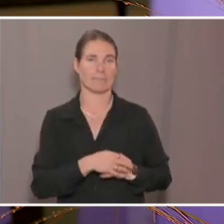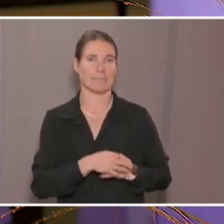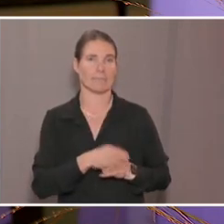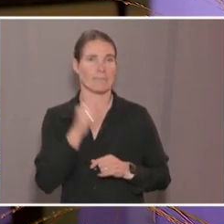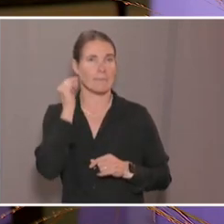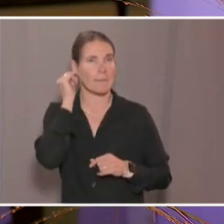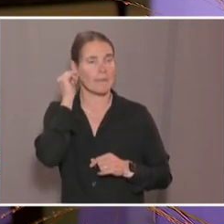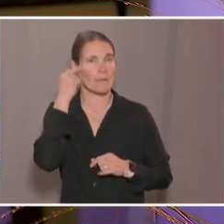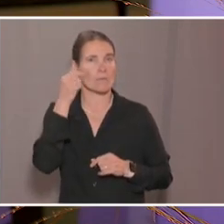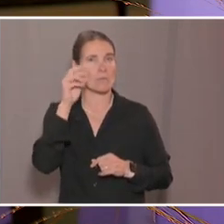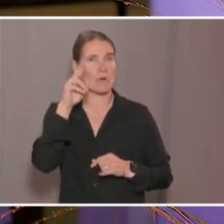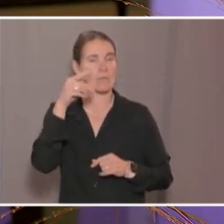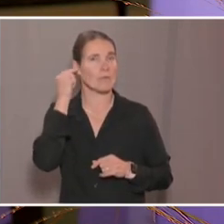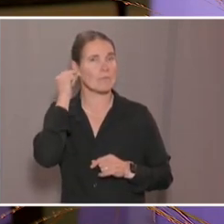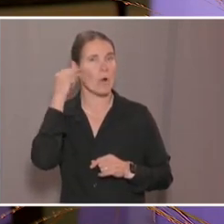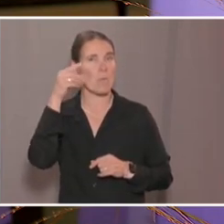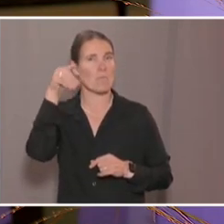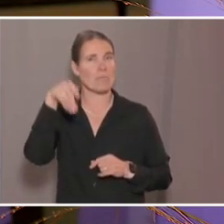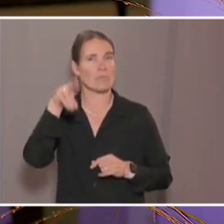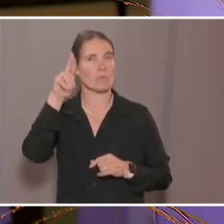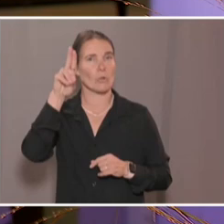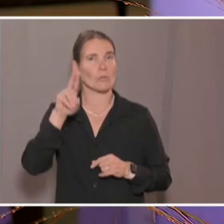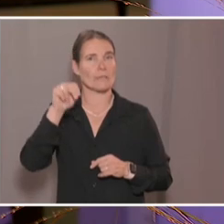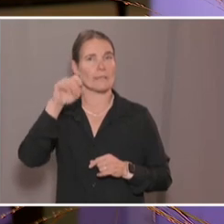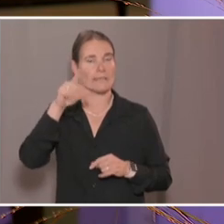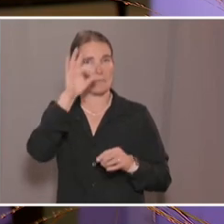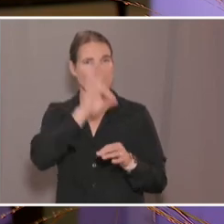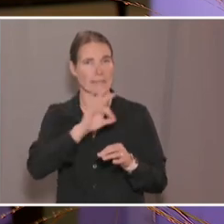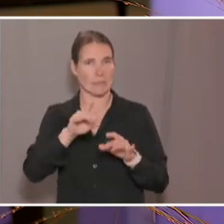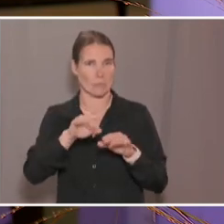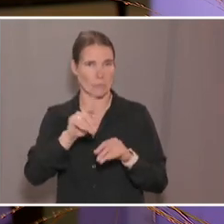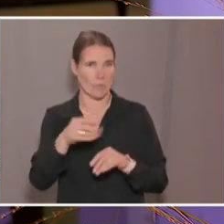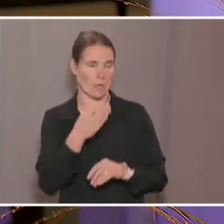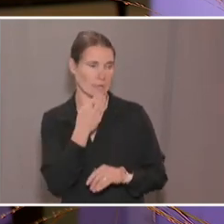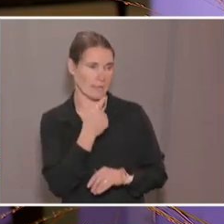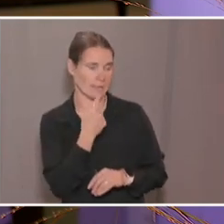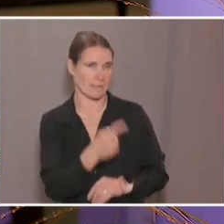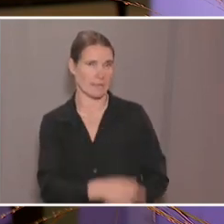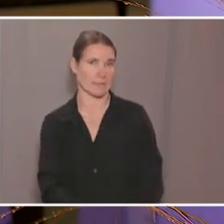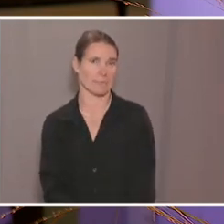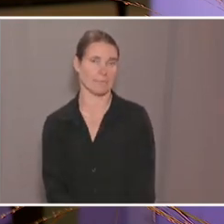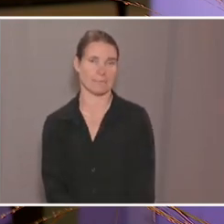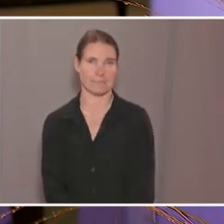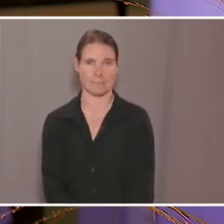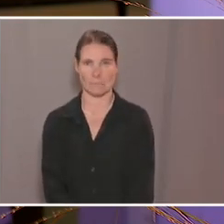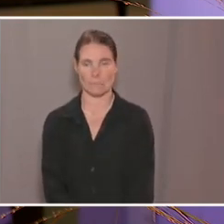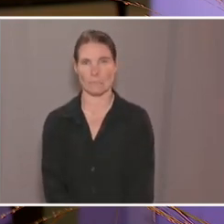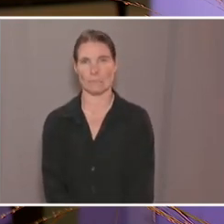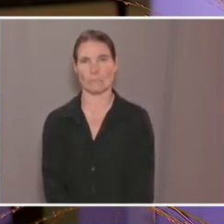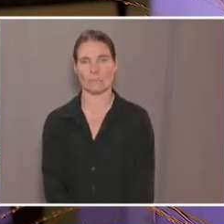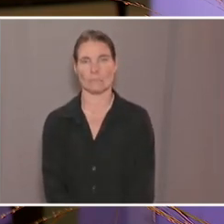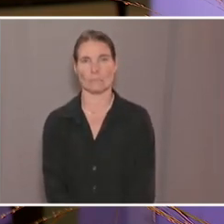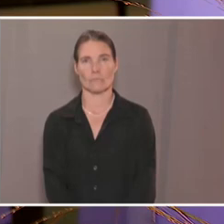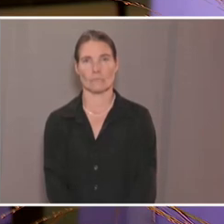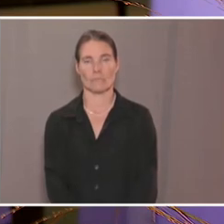und Frau Puttig. Ich danke dem Architekturbüro Asmussen und Partner hier aus Flensburg.